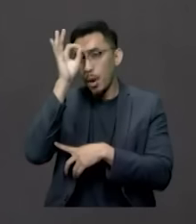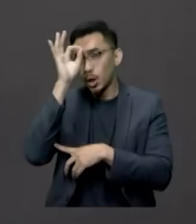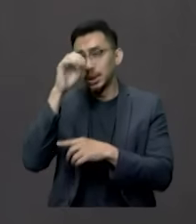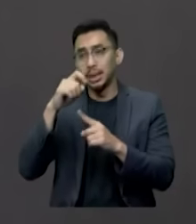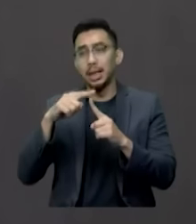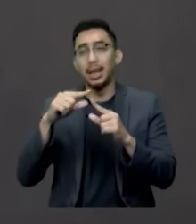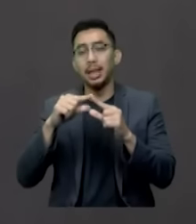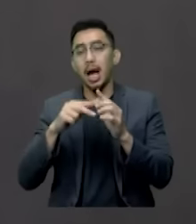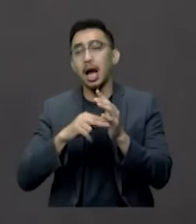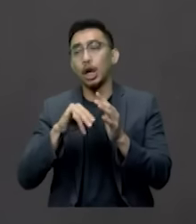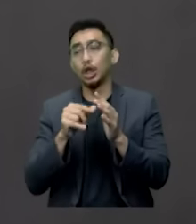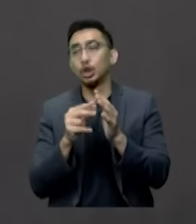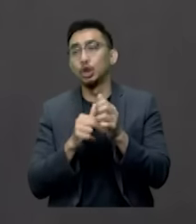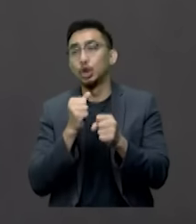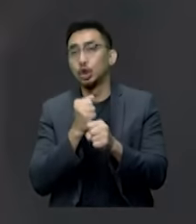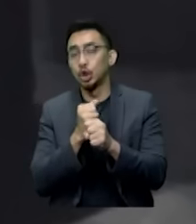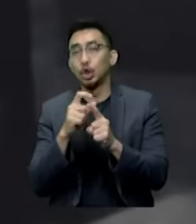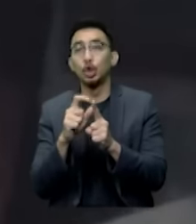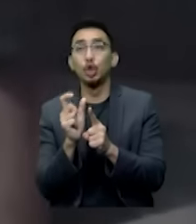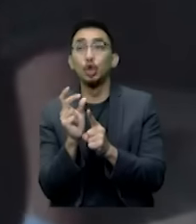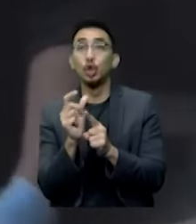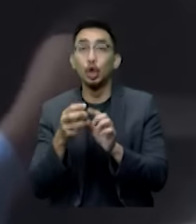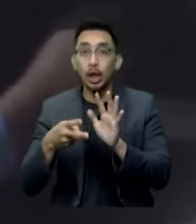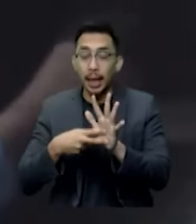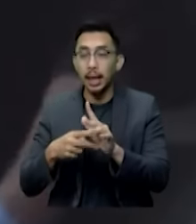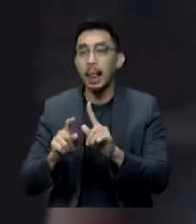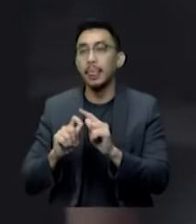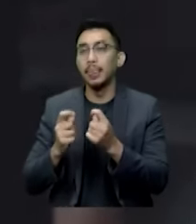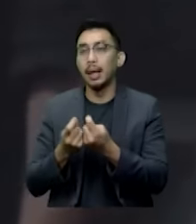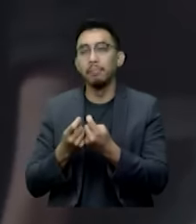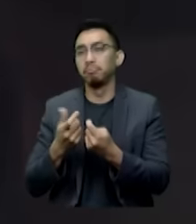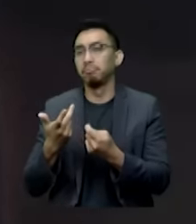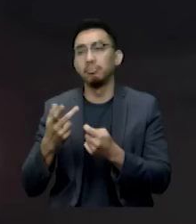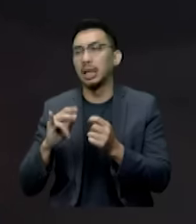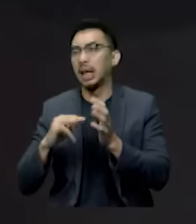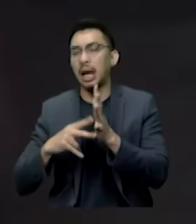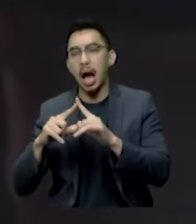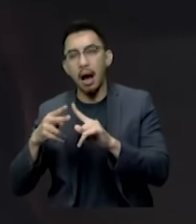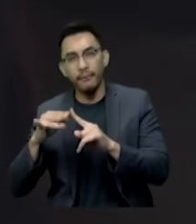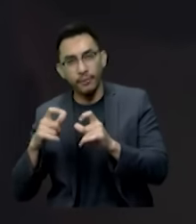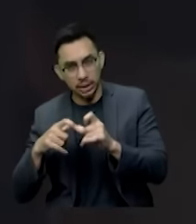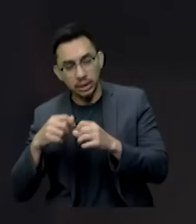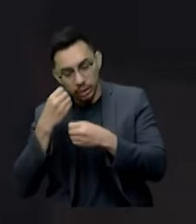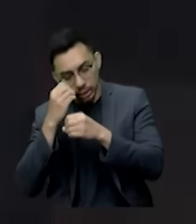Inafis Polres Jakarta Barat yang tiba di lokasi langsung menggelar olah tempat kejadian perkara. Dari kamar kos